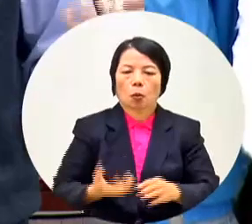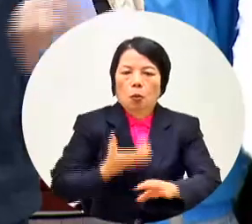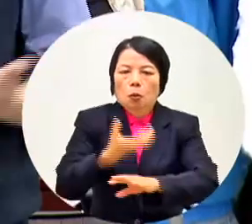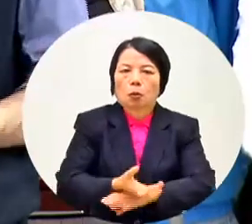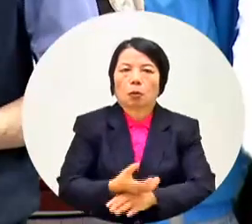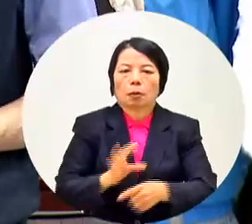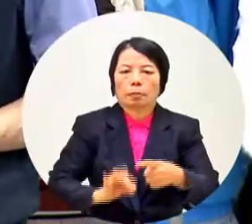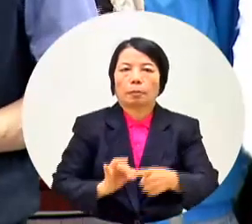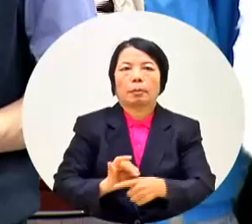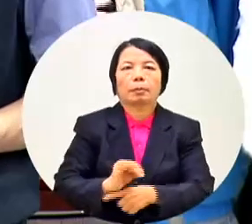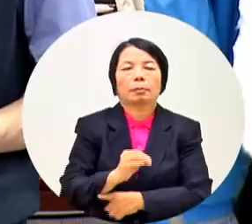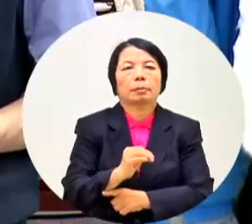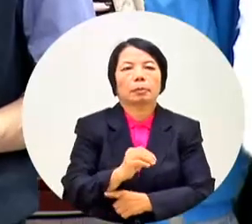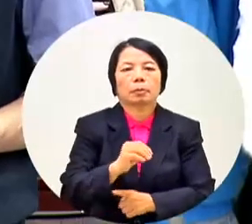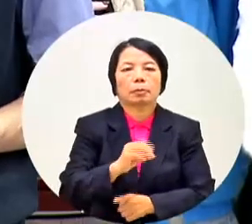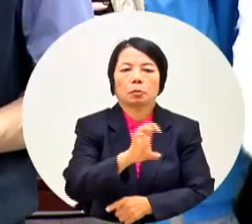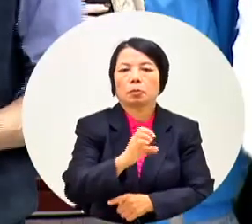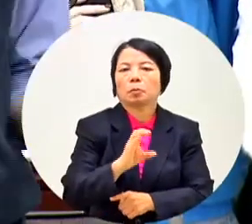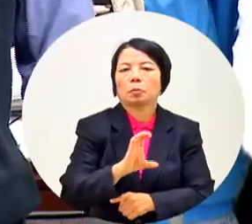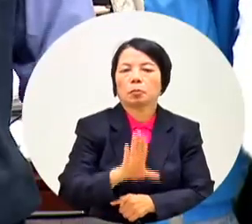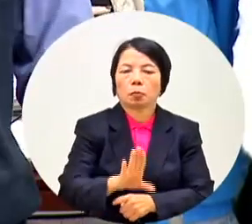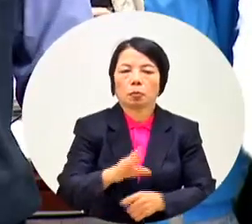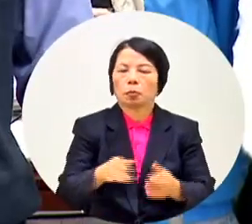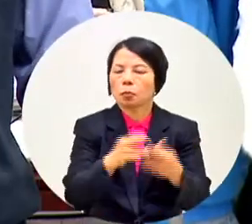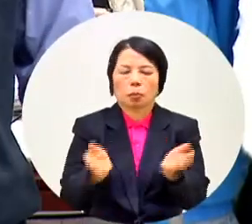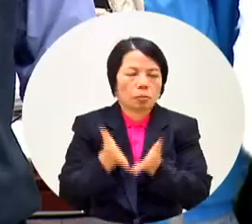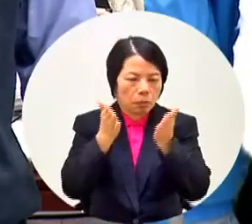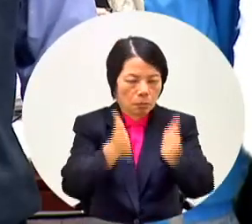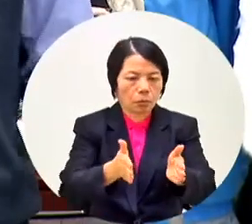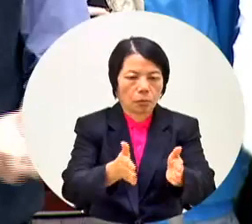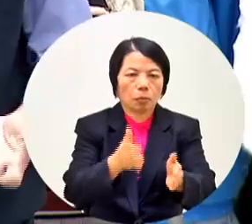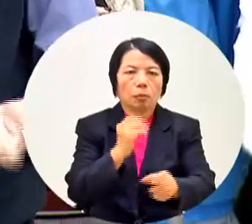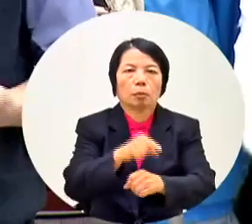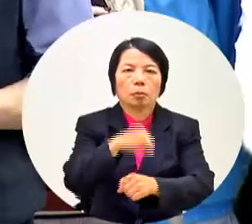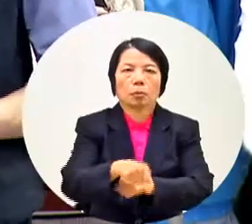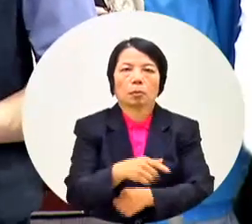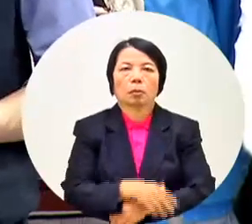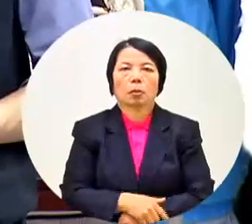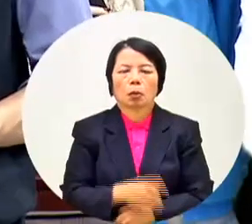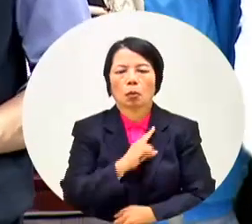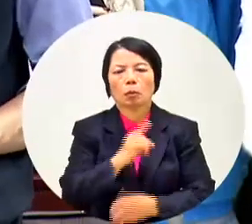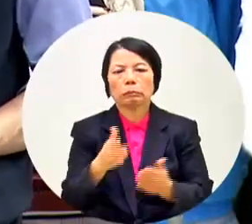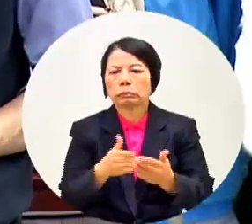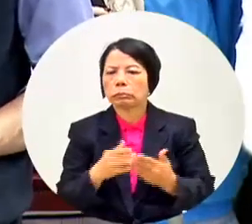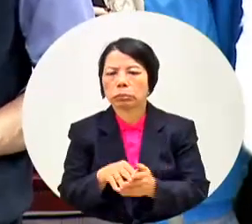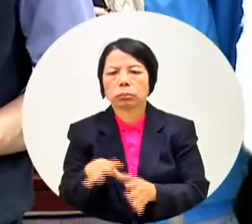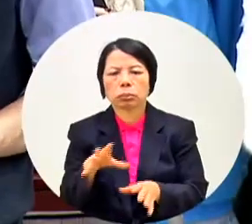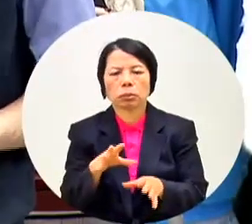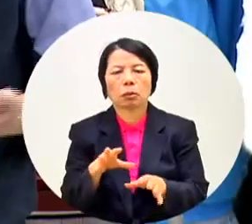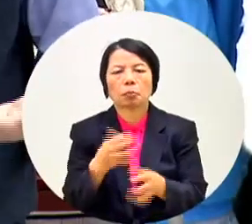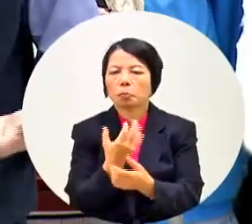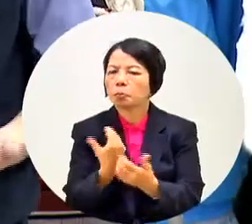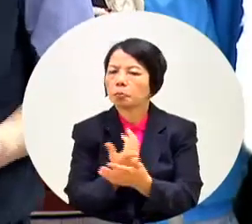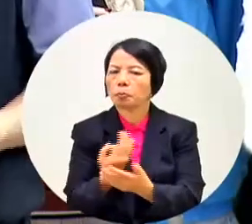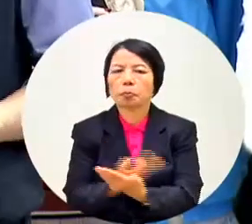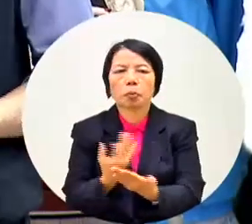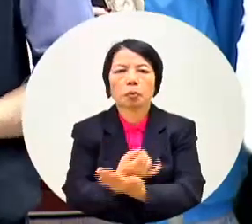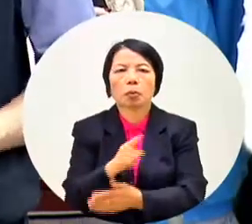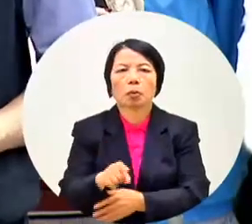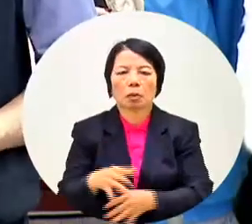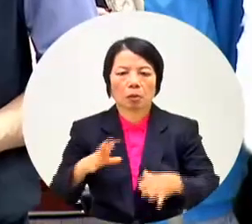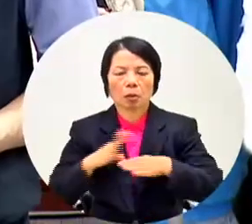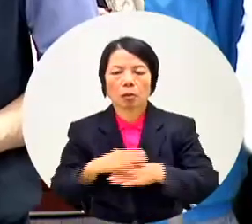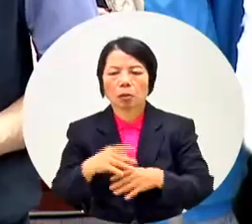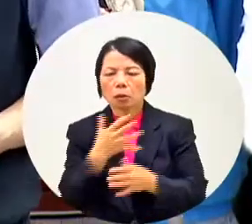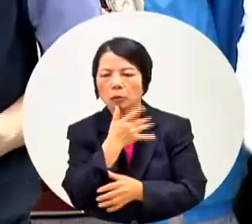手上根本政策工具不够，完全不够。我今天怀疑哪一个官员有问题，我也没有办法调他银